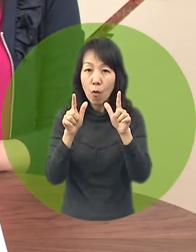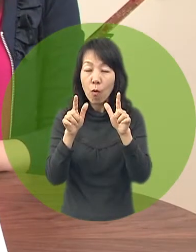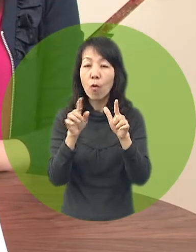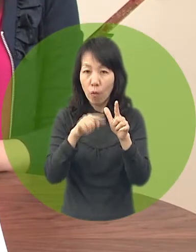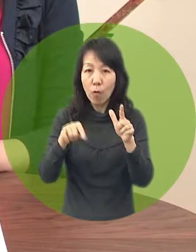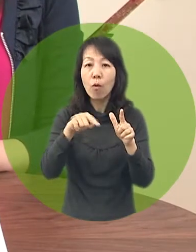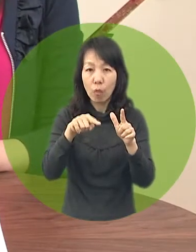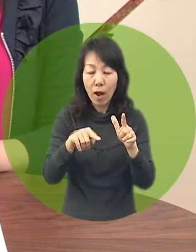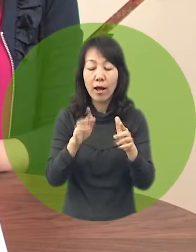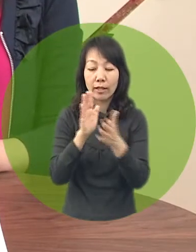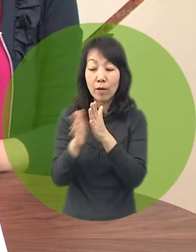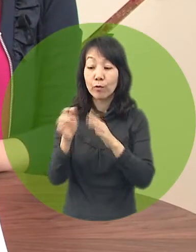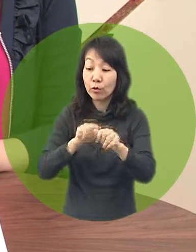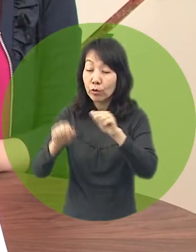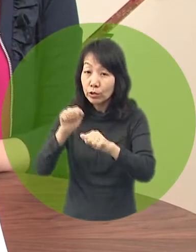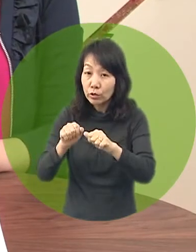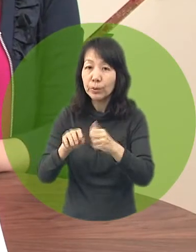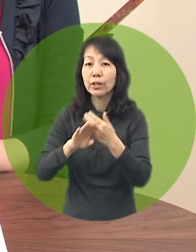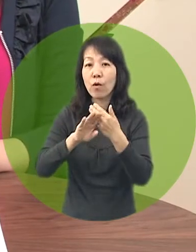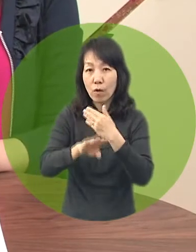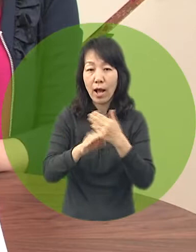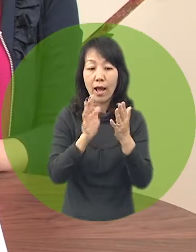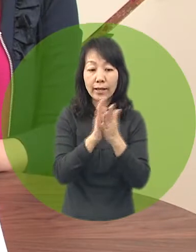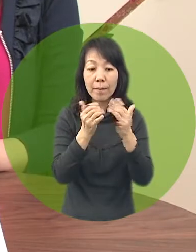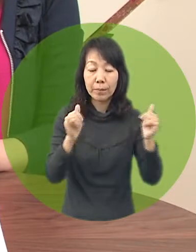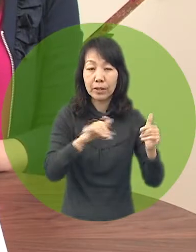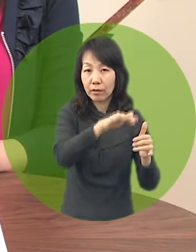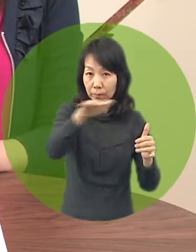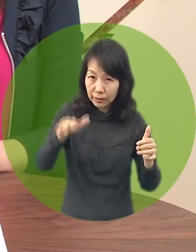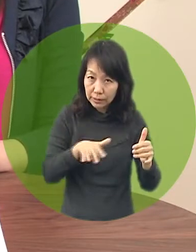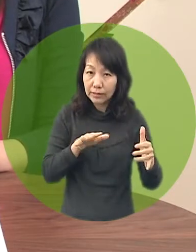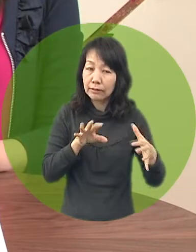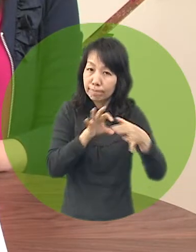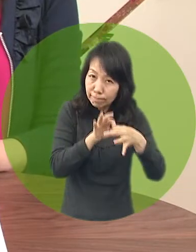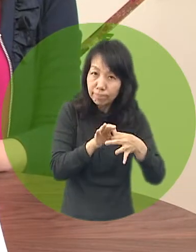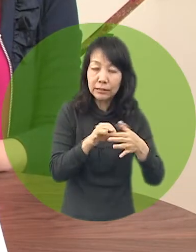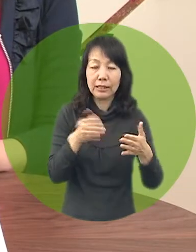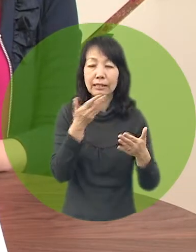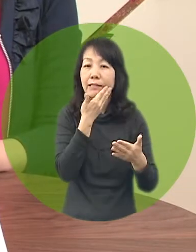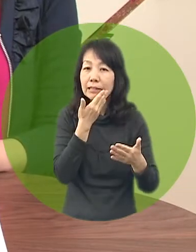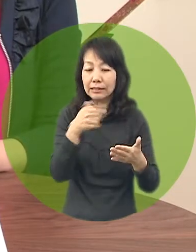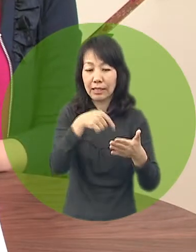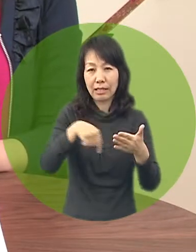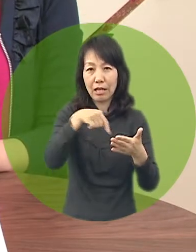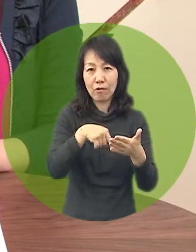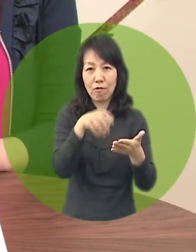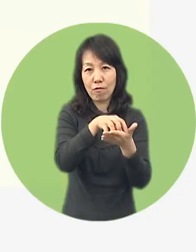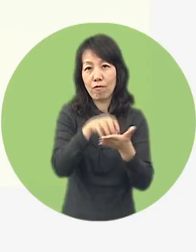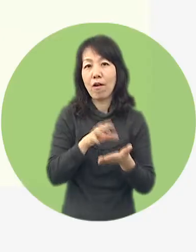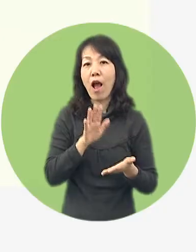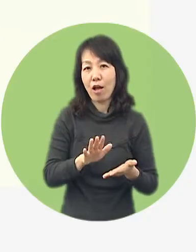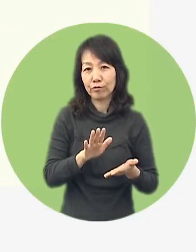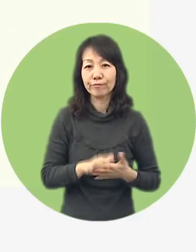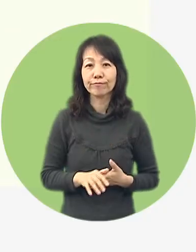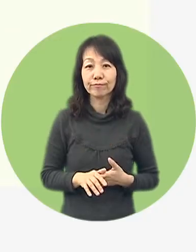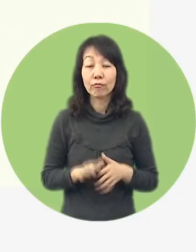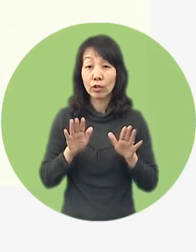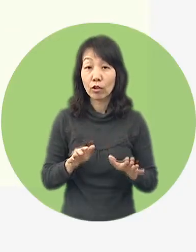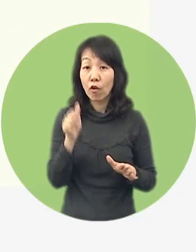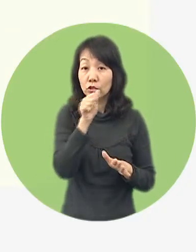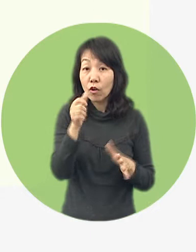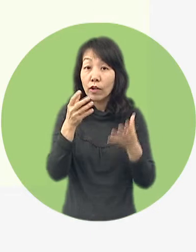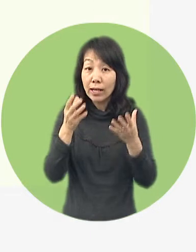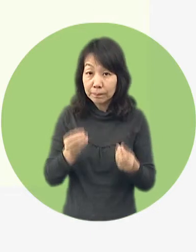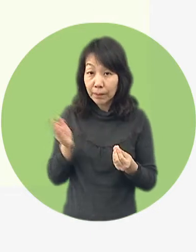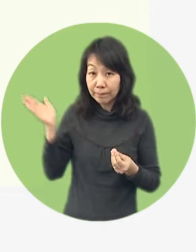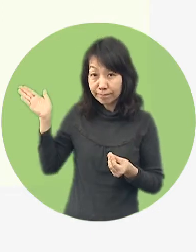県の取り組みをはじめ、県民の皆さんに密着した大切な情報をお届けしています。今日ご紹介